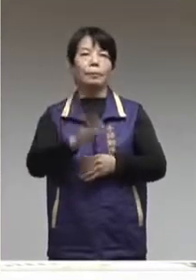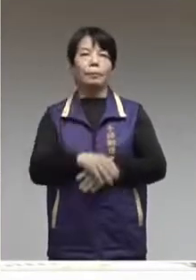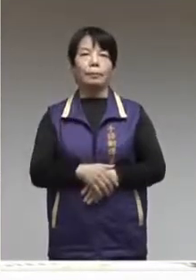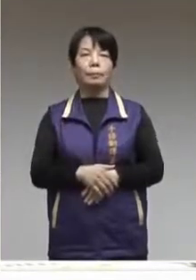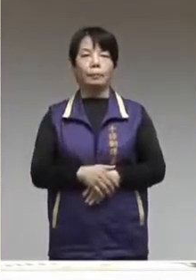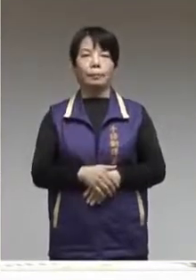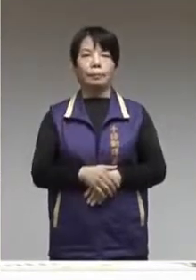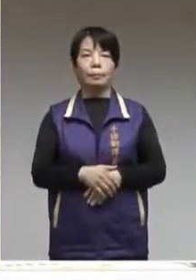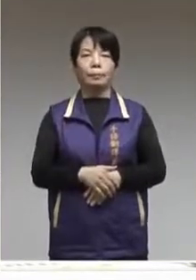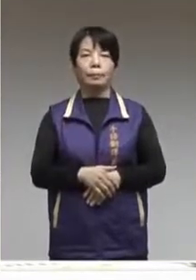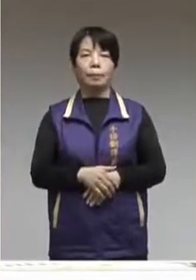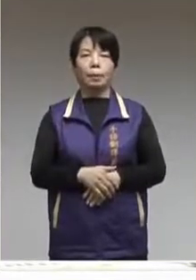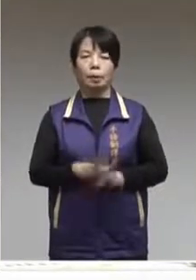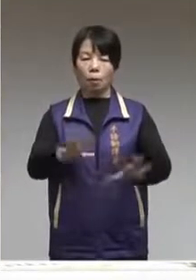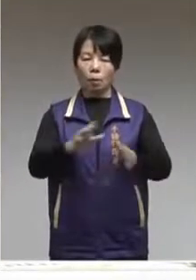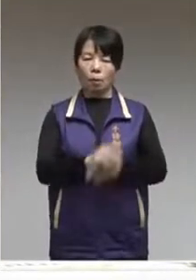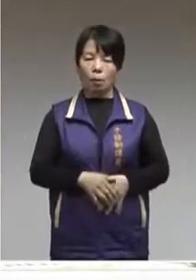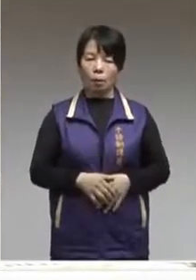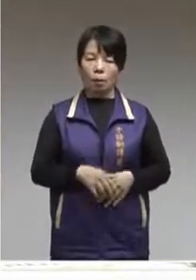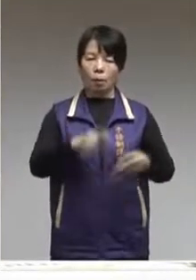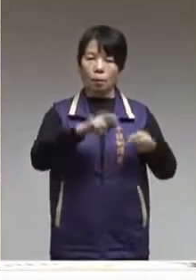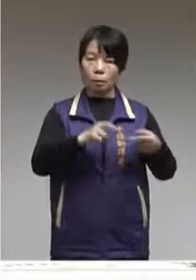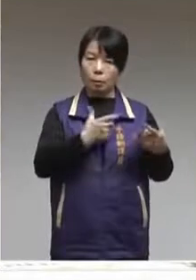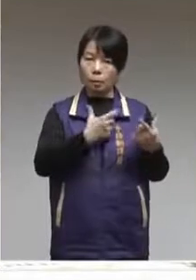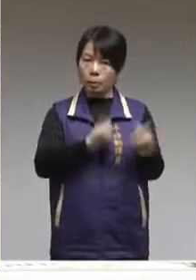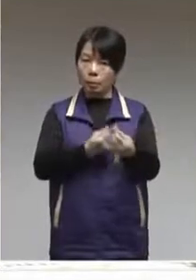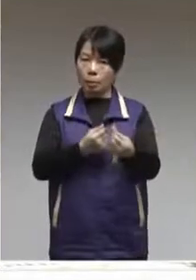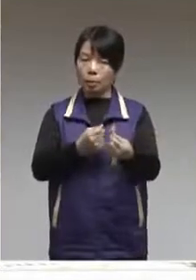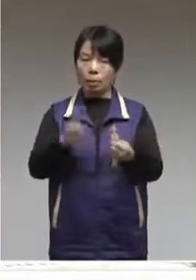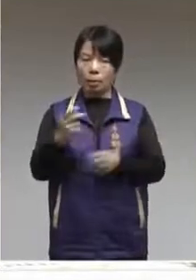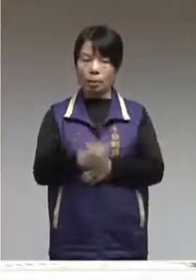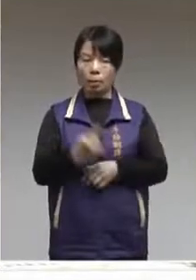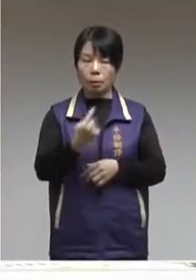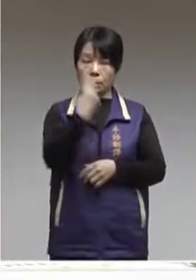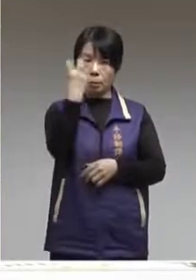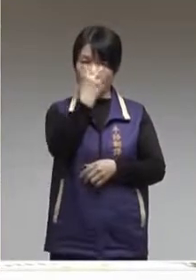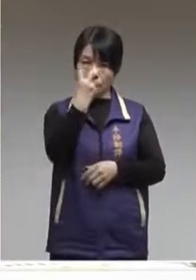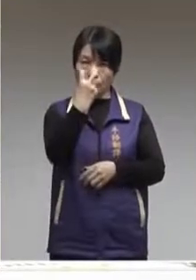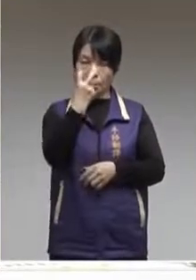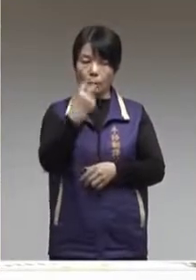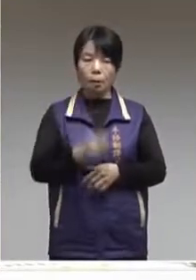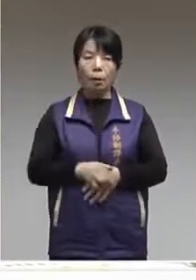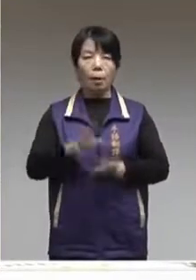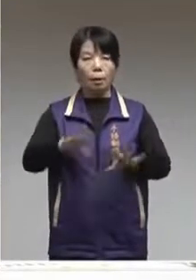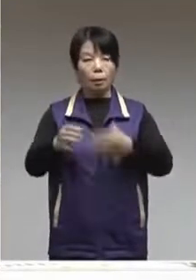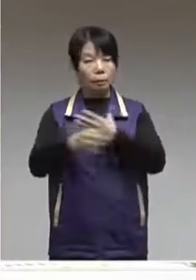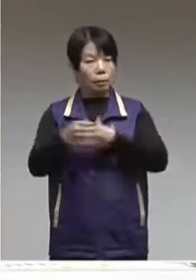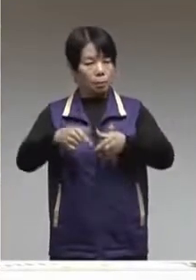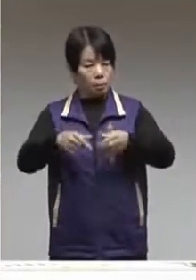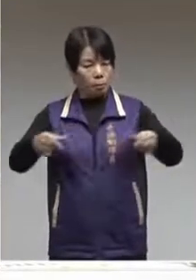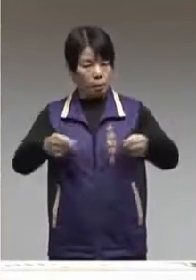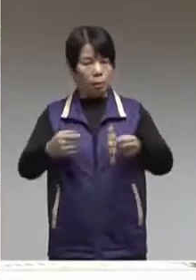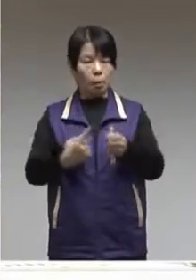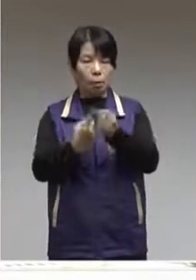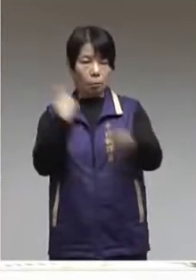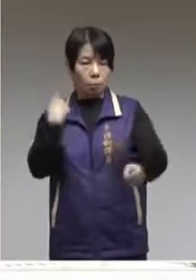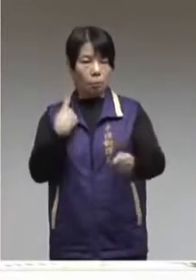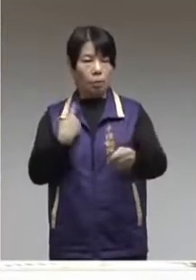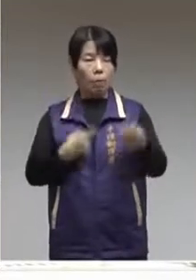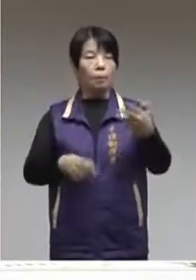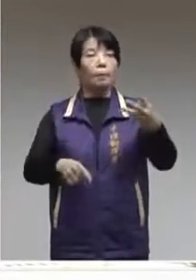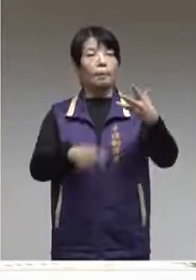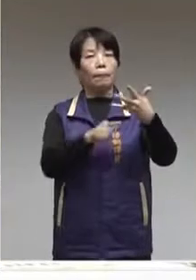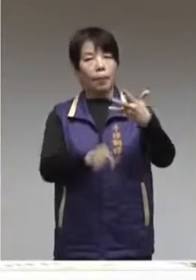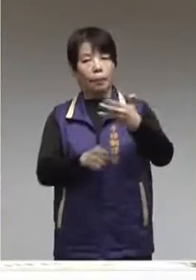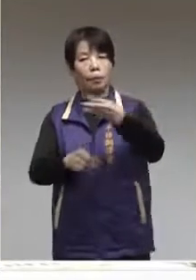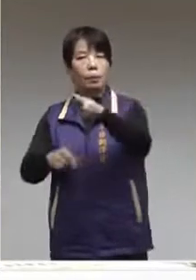好，那我们在定点的快筛，我们现在本来就有带挂试剂，好，从去年8月到去年的12月，我